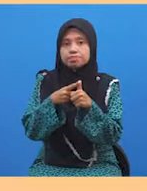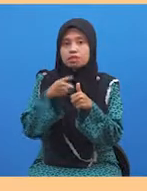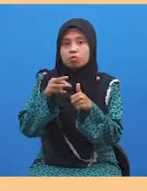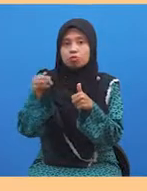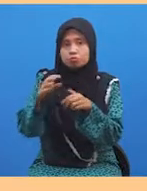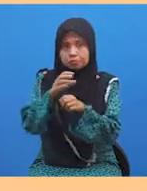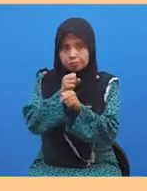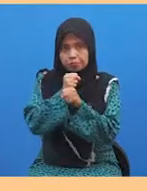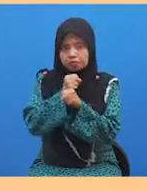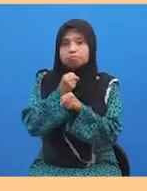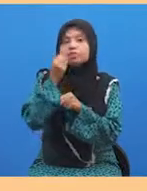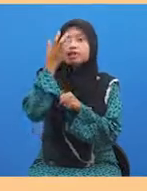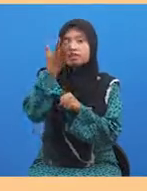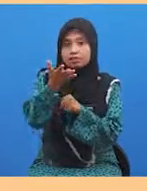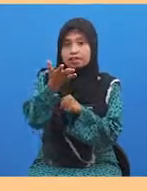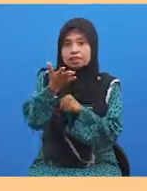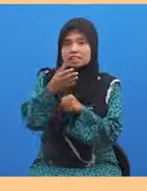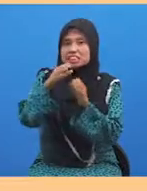murid dapat menyatakan